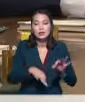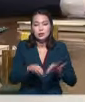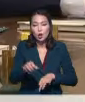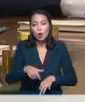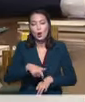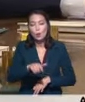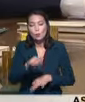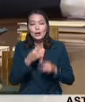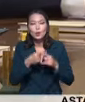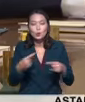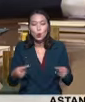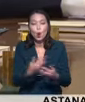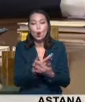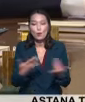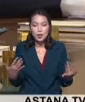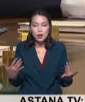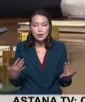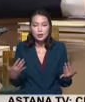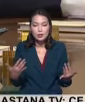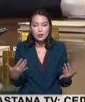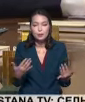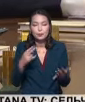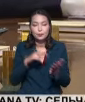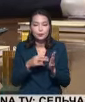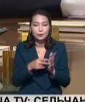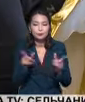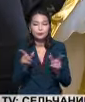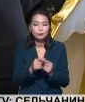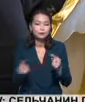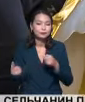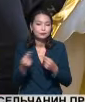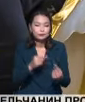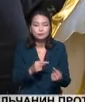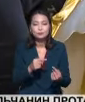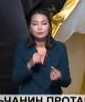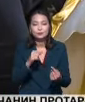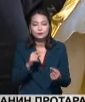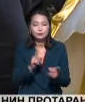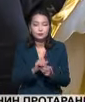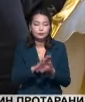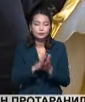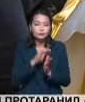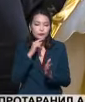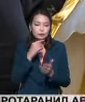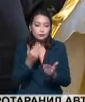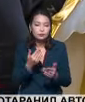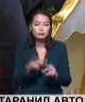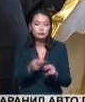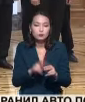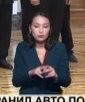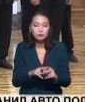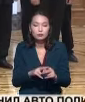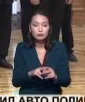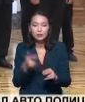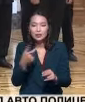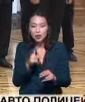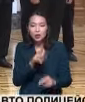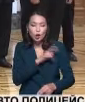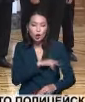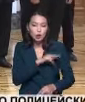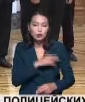и других областях. Динамично развивается взаимодействие в энергетической сфере, в частности в газовой отрасли. По